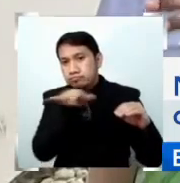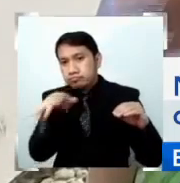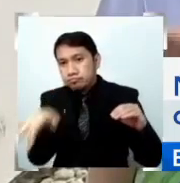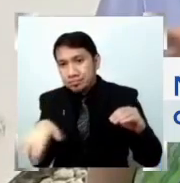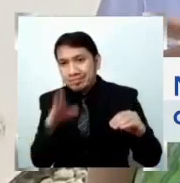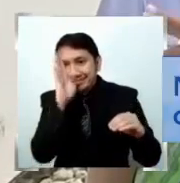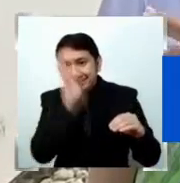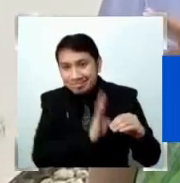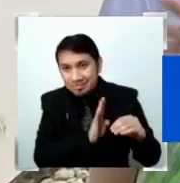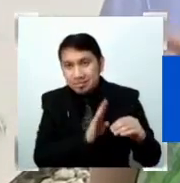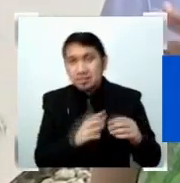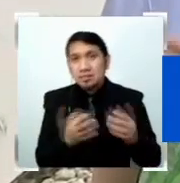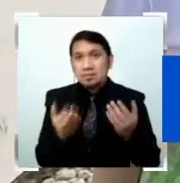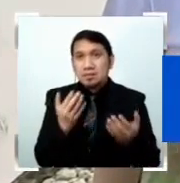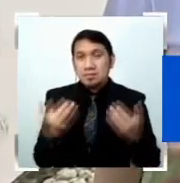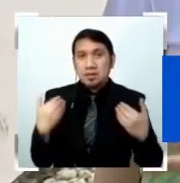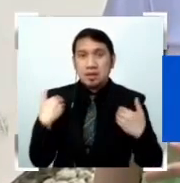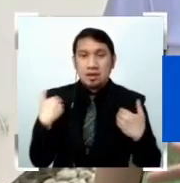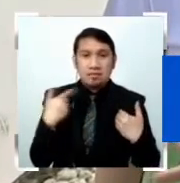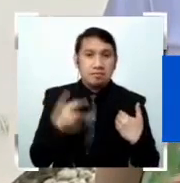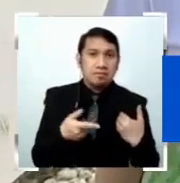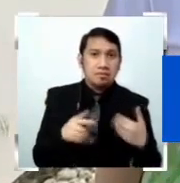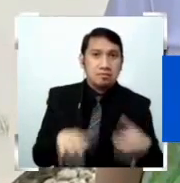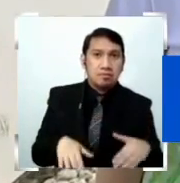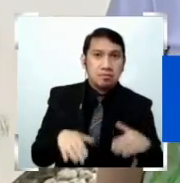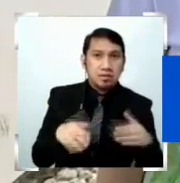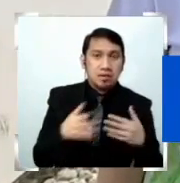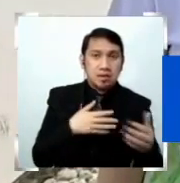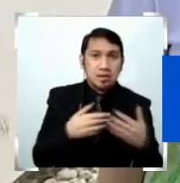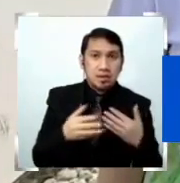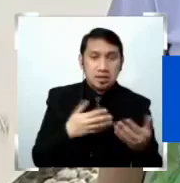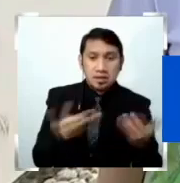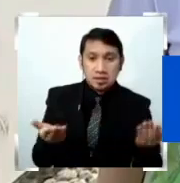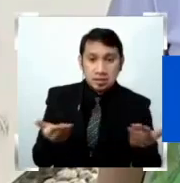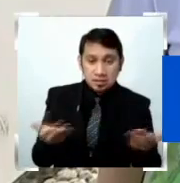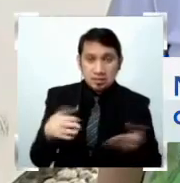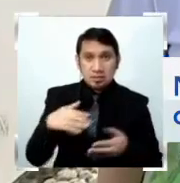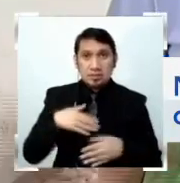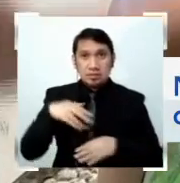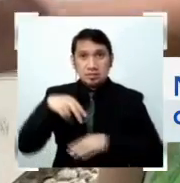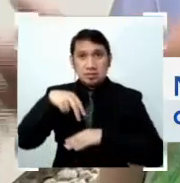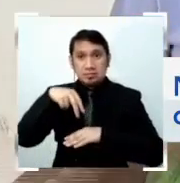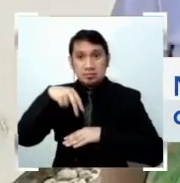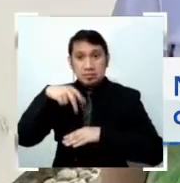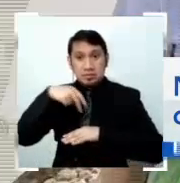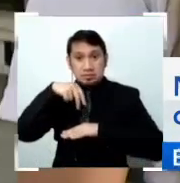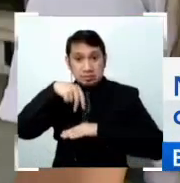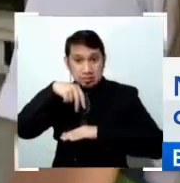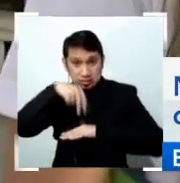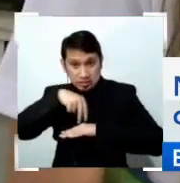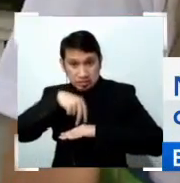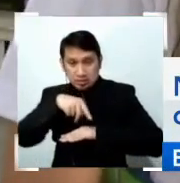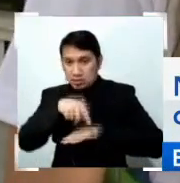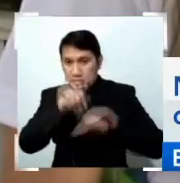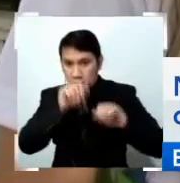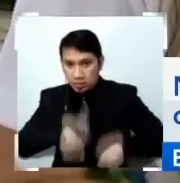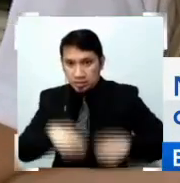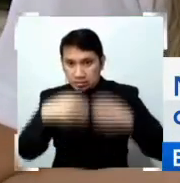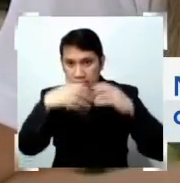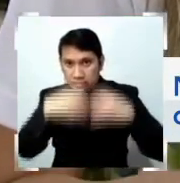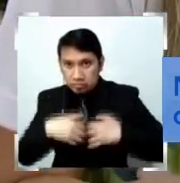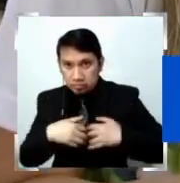baha ulit yan, itong part na to, kahit na dito sa atin, sa kinatatayuan natin, possible na bibigay ito. Nagpapatulong kami